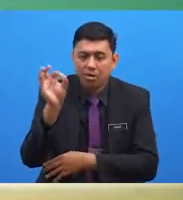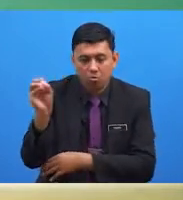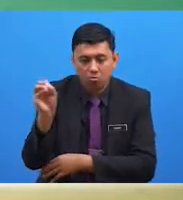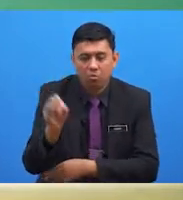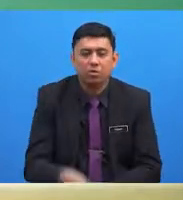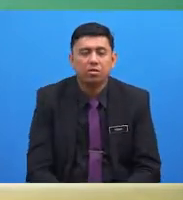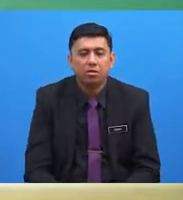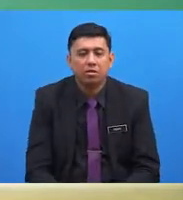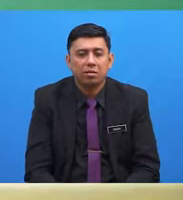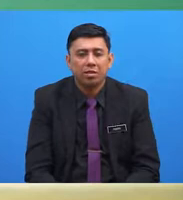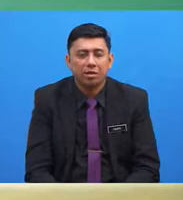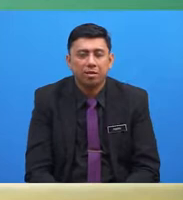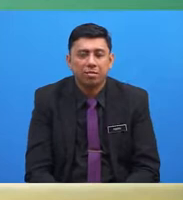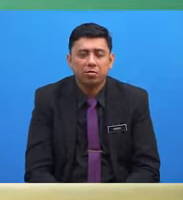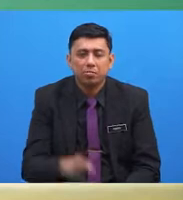RM890, nilai kadar bayaran